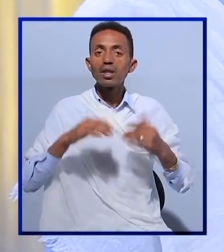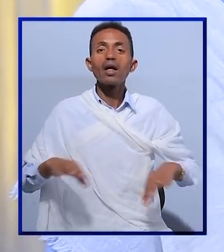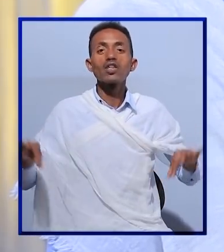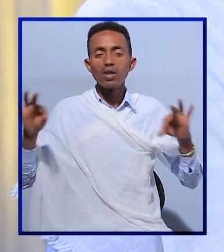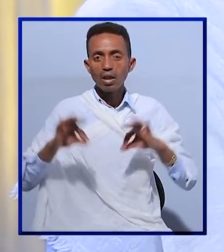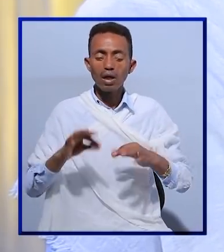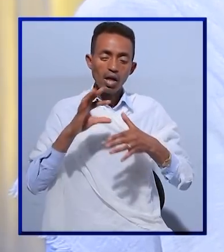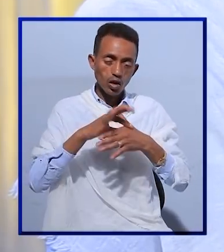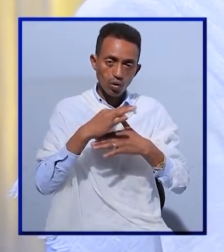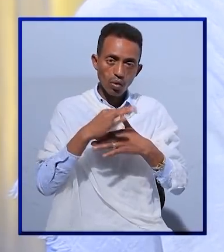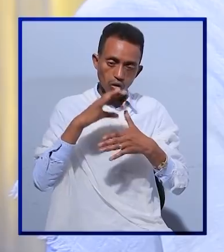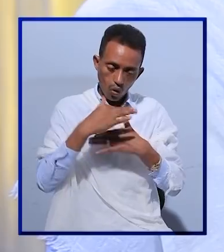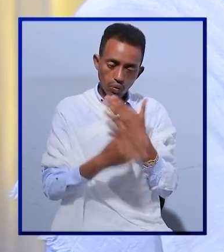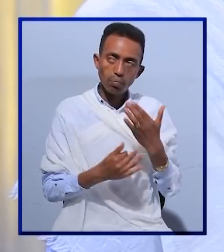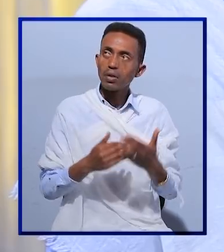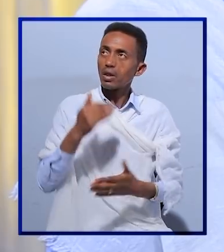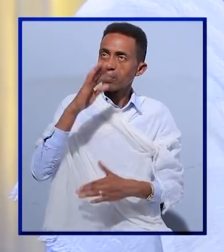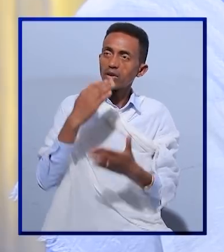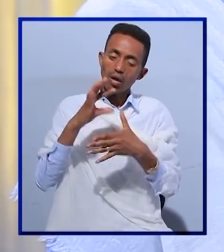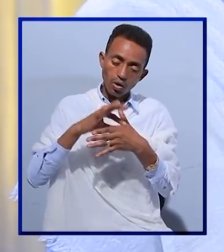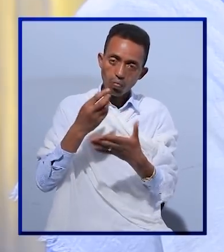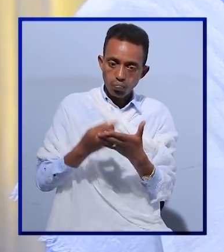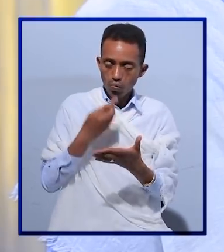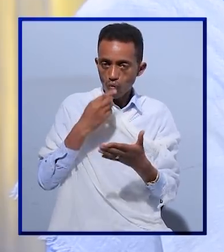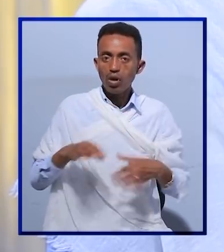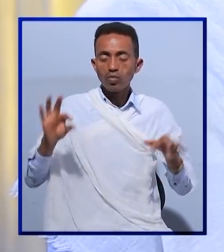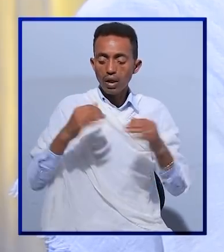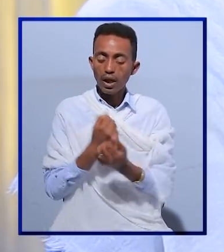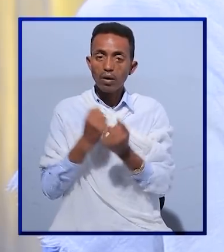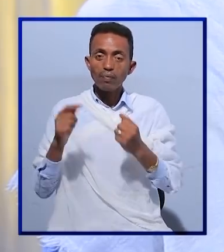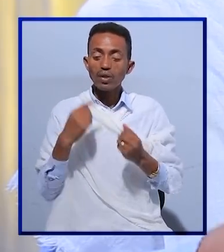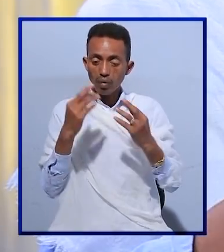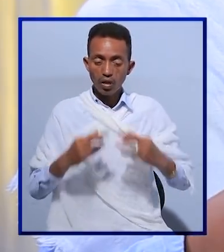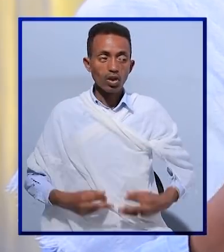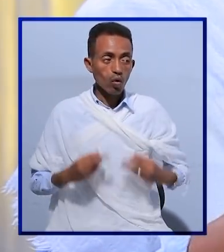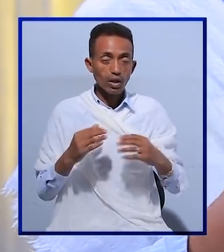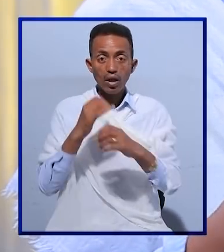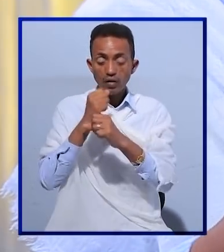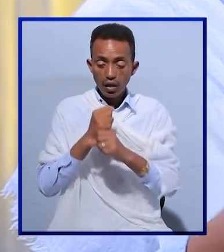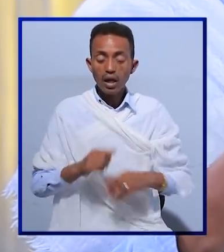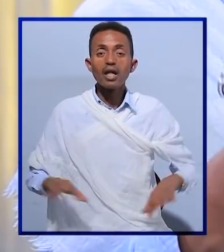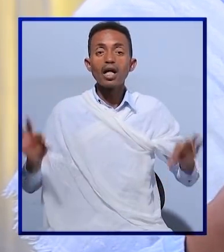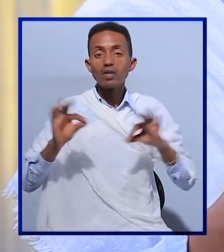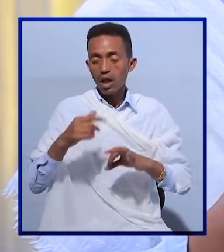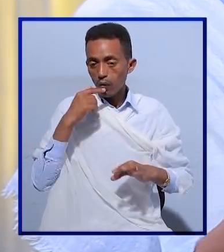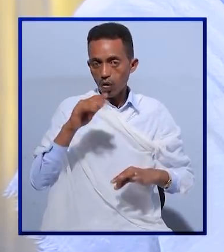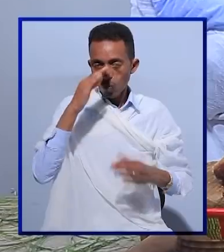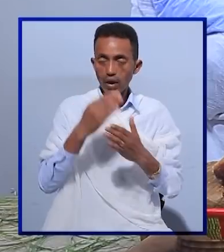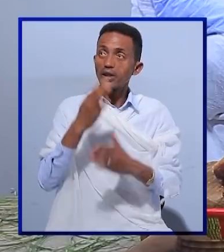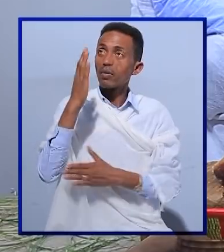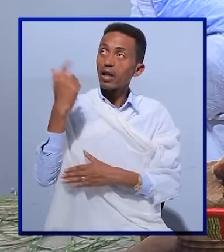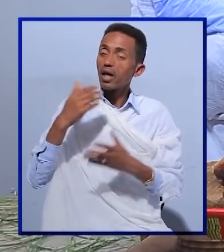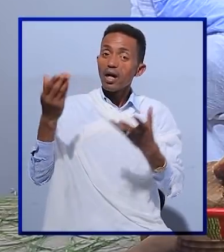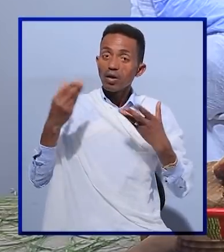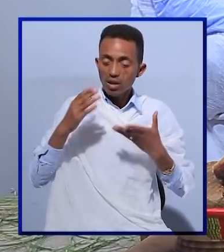ጥምቀት ያስፈልጋል፣ ስጋ ወልደ እግዚአብሔር ደሞ ወልደ እግዚአብሔር መቀበል ያስፈልጋል፣ ለመዳንና ዘላለማዊ ህይወትን ለመውረስ ያስፈልጋሉ ብሎ